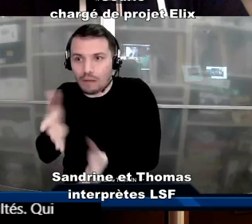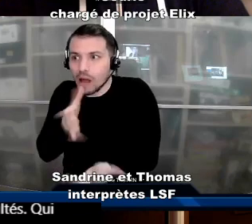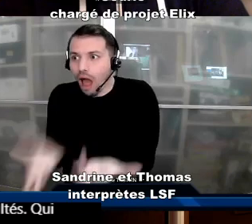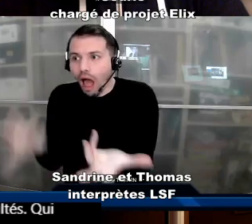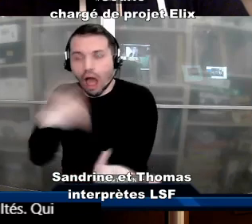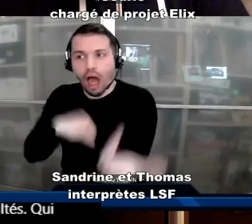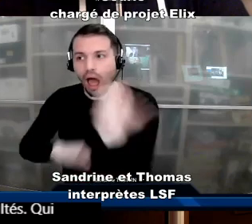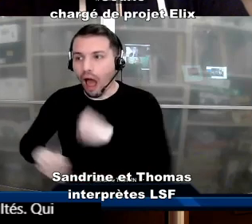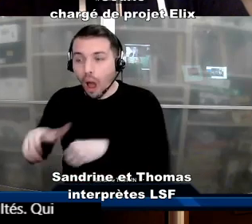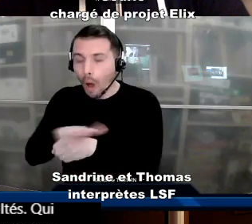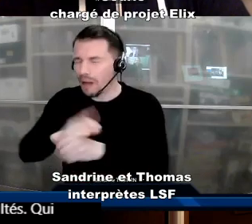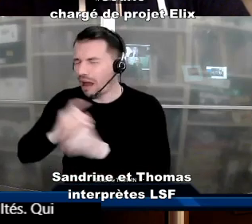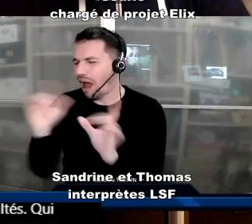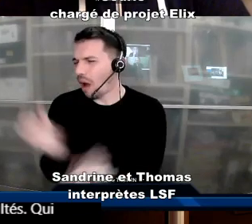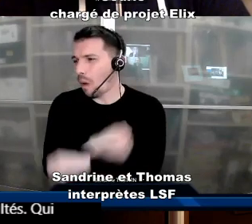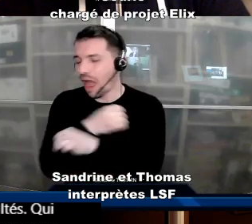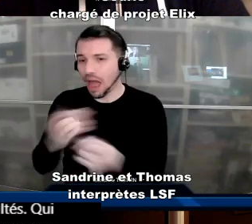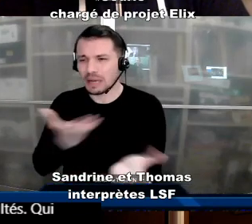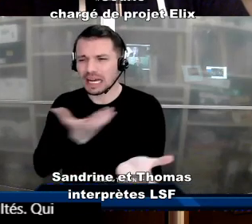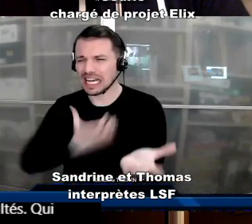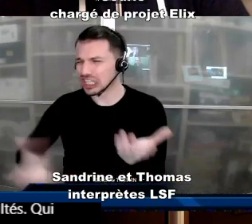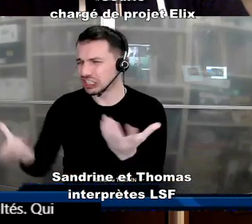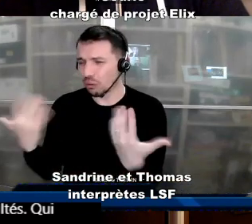C'est un sujet qui est tellement vaste,